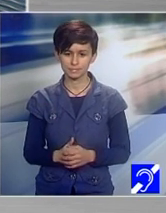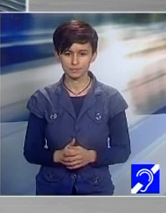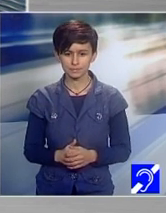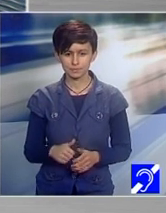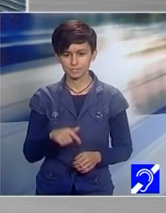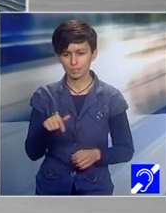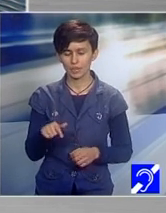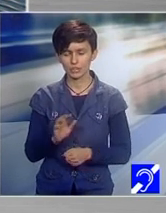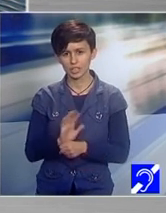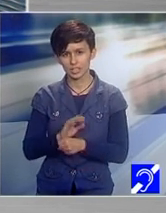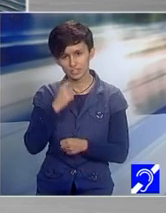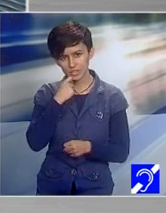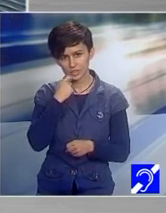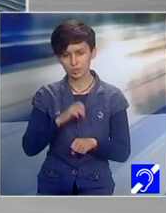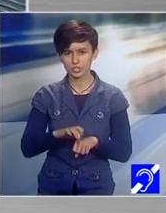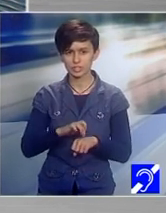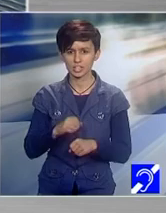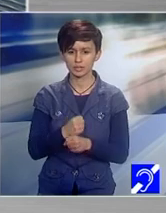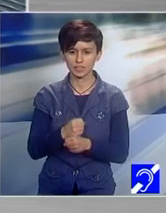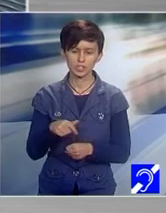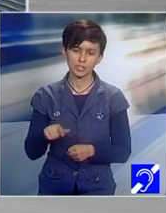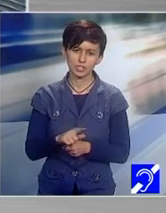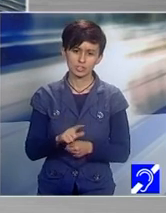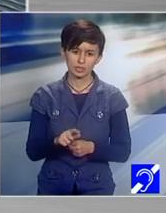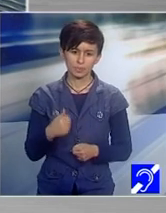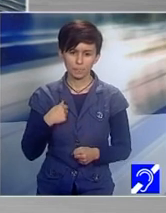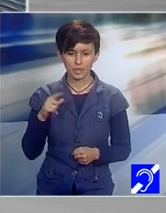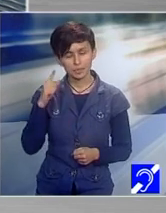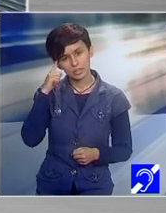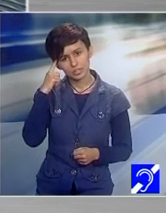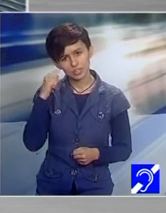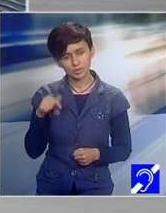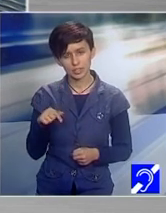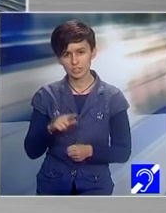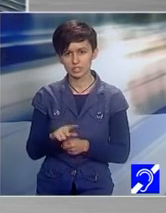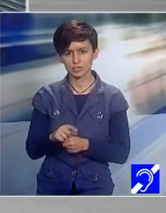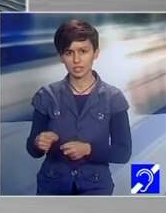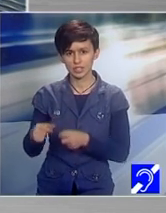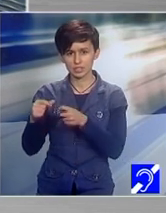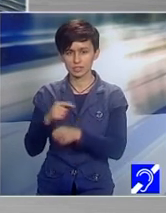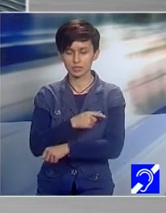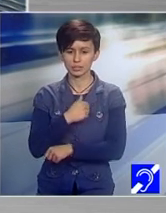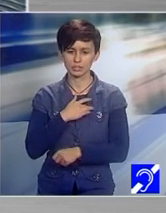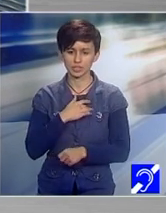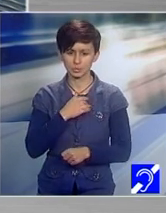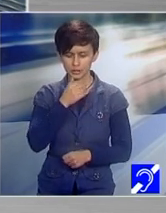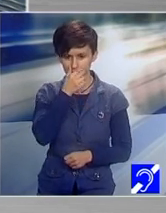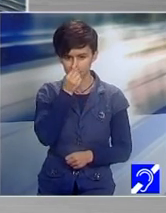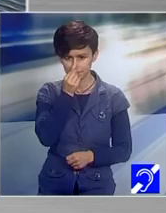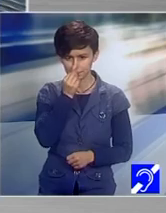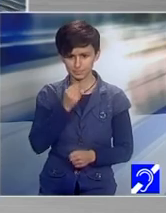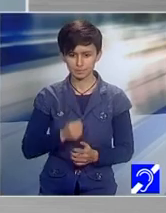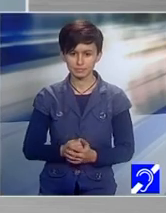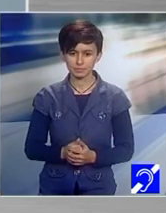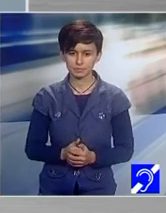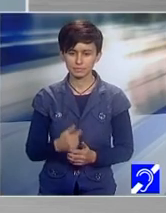n-ar fi fost să fiu bolnav, nu știam de chestia asta de la Institutul Inimii. Dacă n-ar fi fost, nu știam. Pur și din interior este